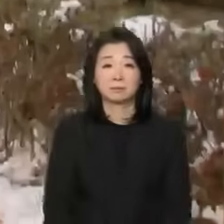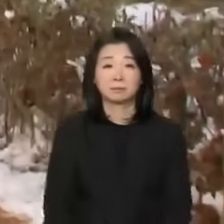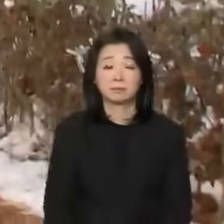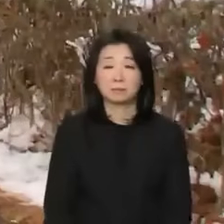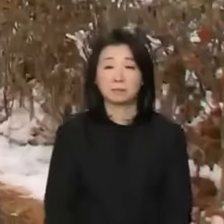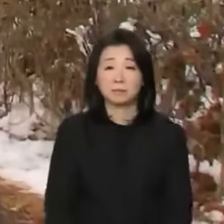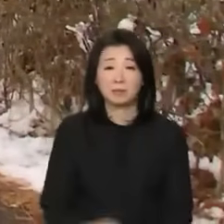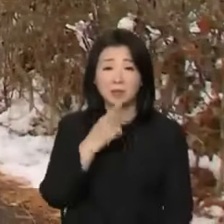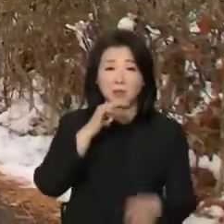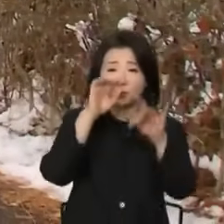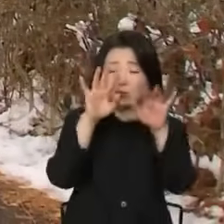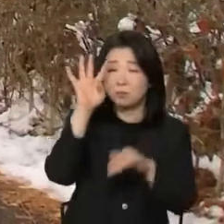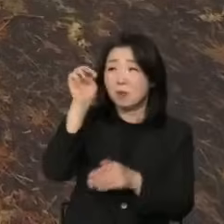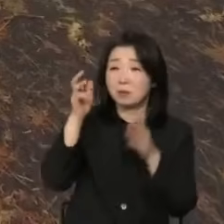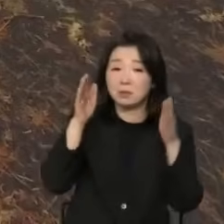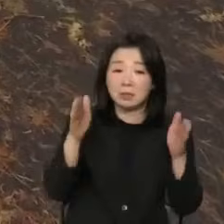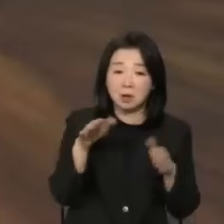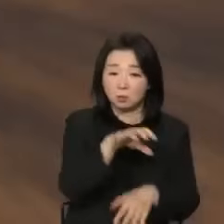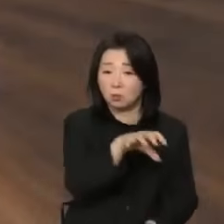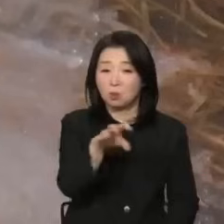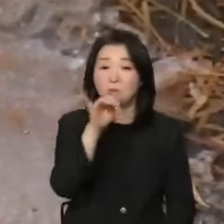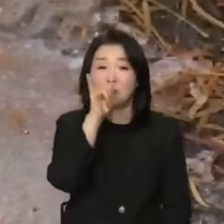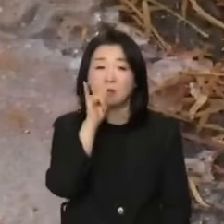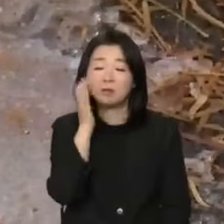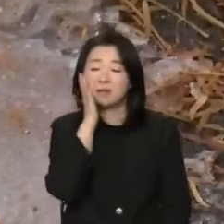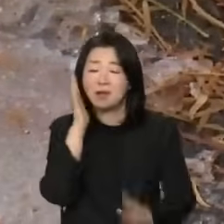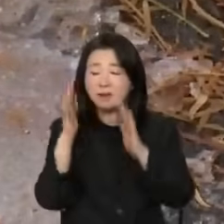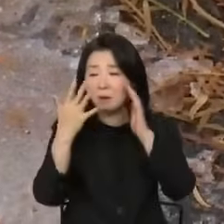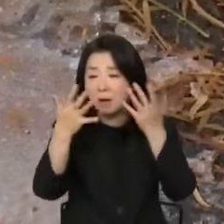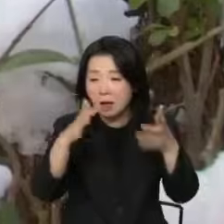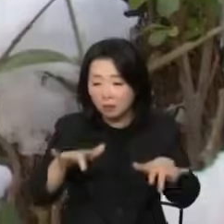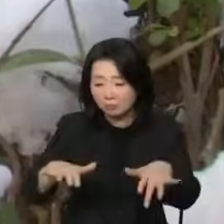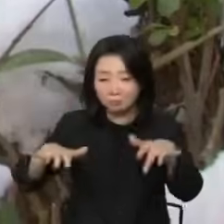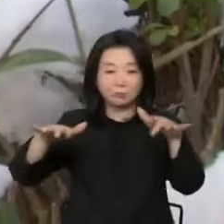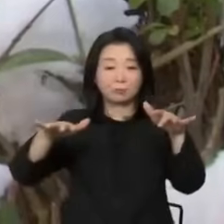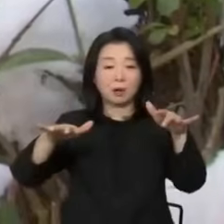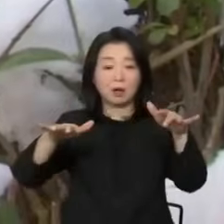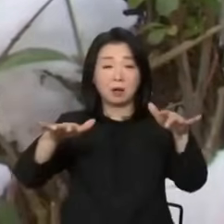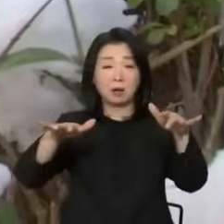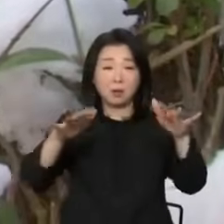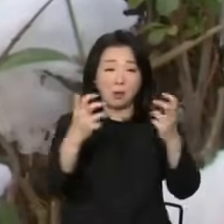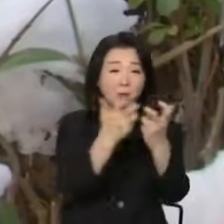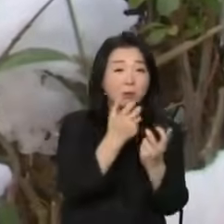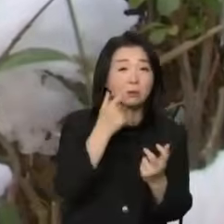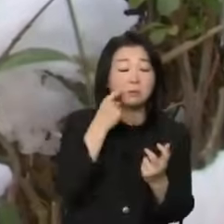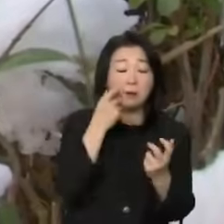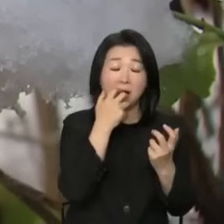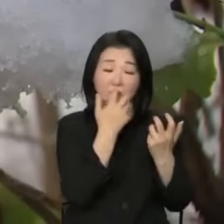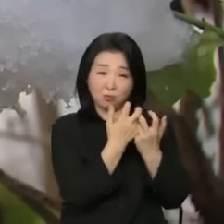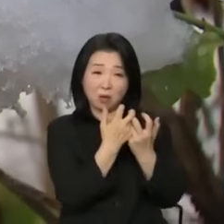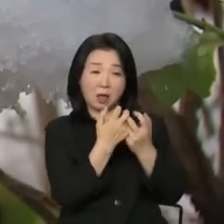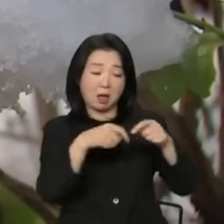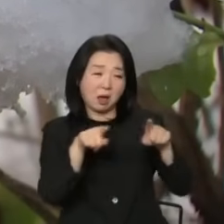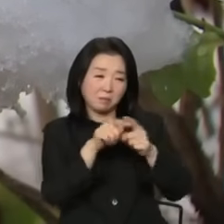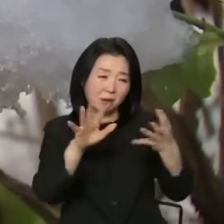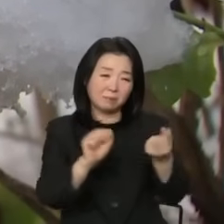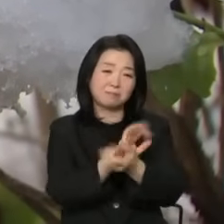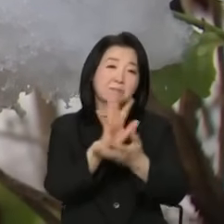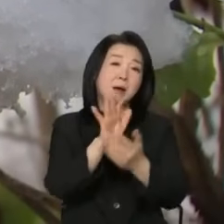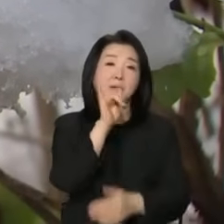며칠 내리던 눈이 멈춘 거리 곳곳에 낙엽이 눈에 띕니다. 녹지 못하고 얼어버린 눈과 함께 뒤섞여